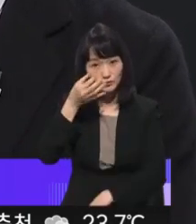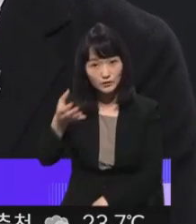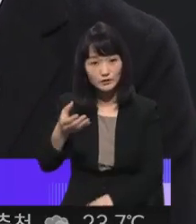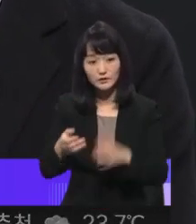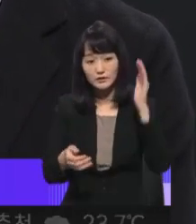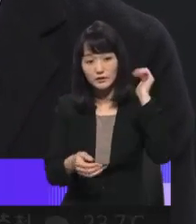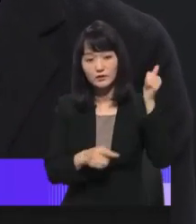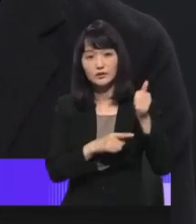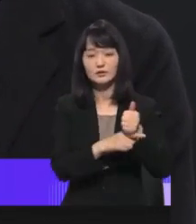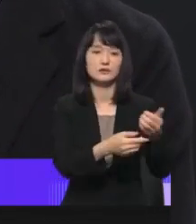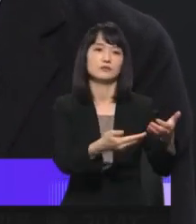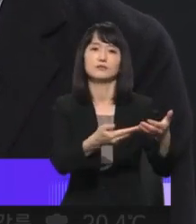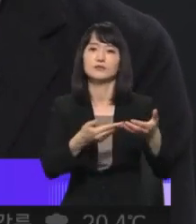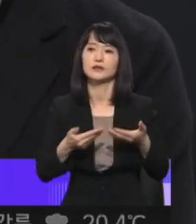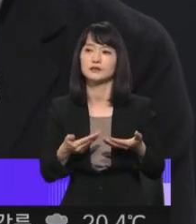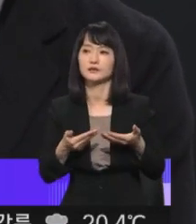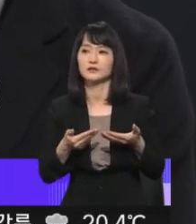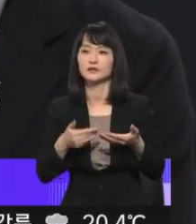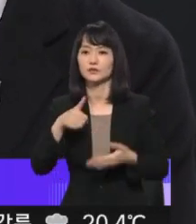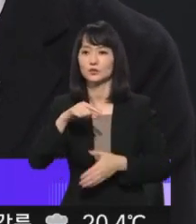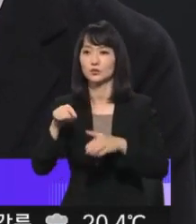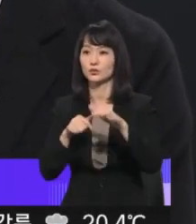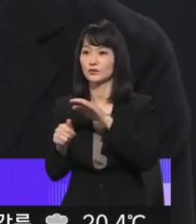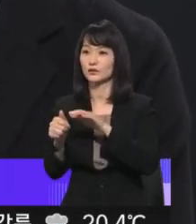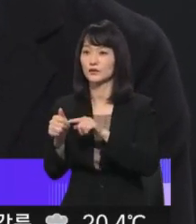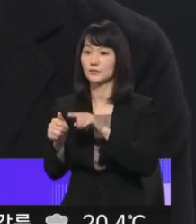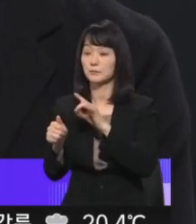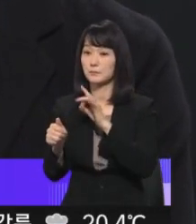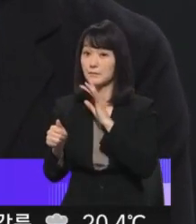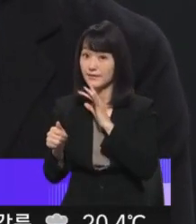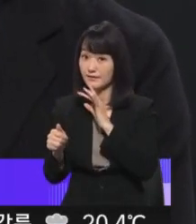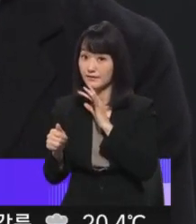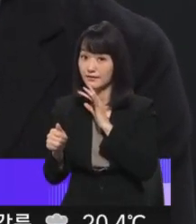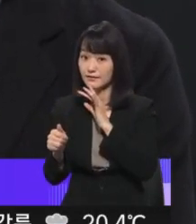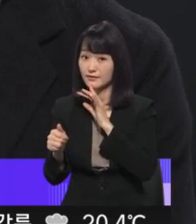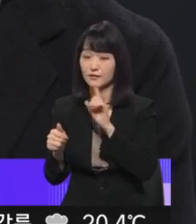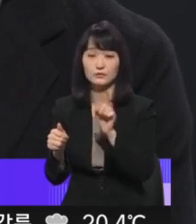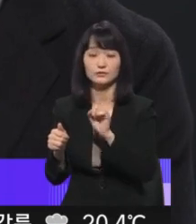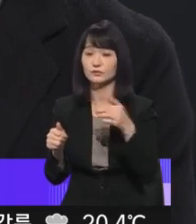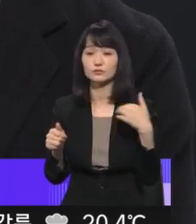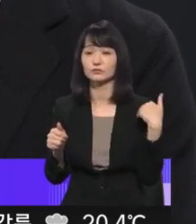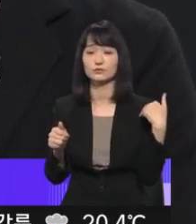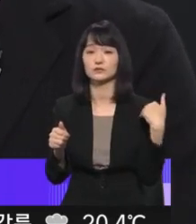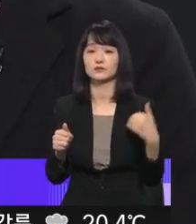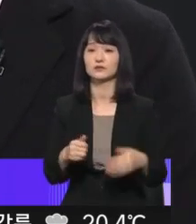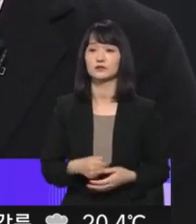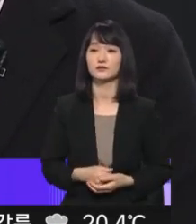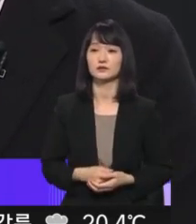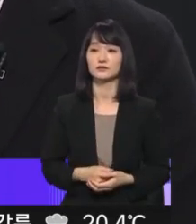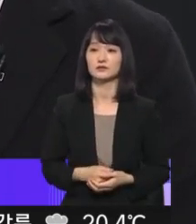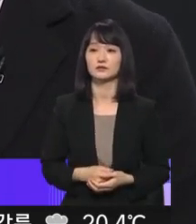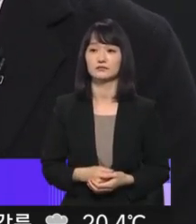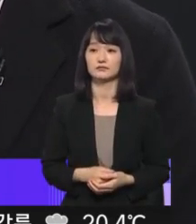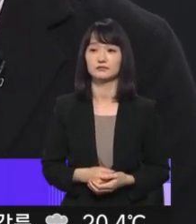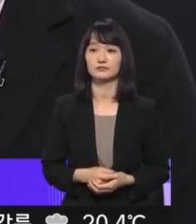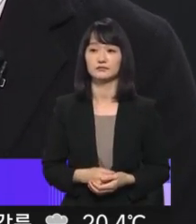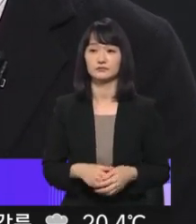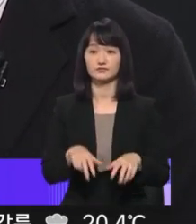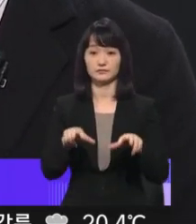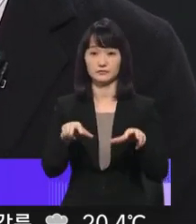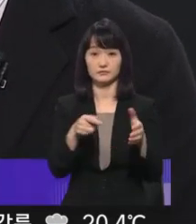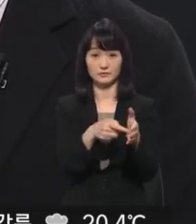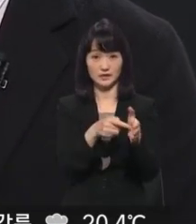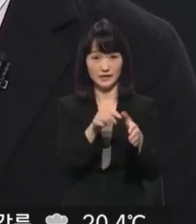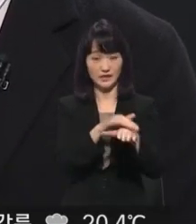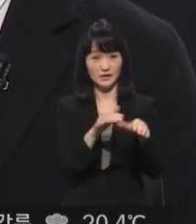할 만한 원내대표 2분 밖에 안계셔서 그런거 단지 예 어쩐지는 잘 모르겠는데 글쎄 저는 지금 이 비대위는